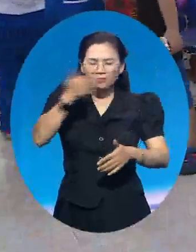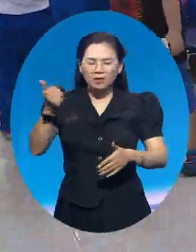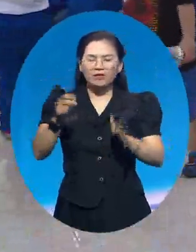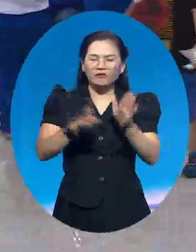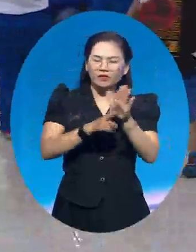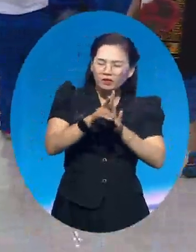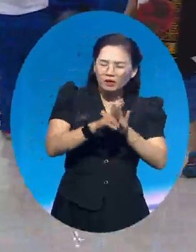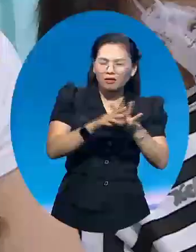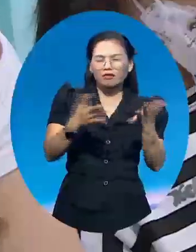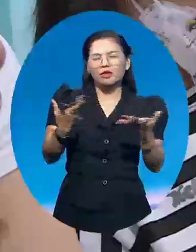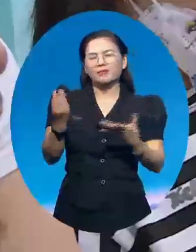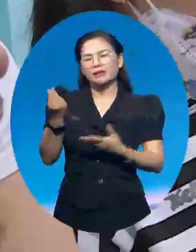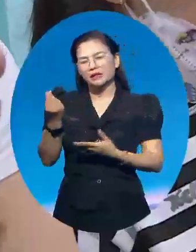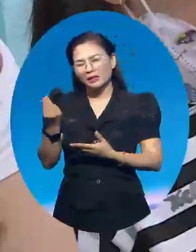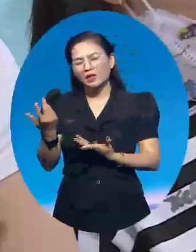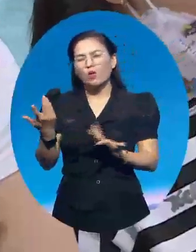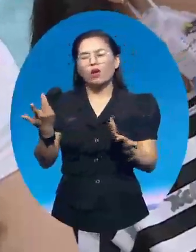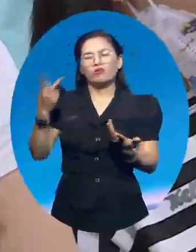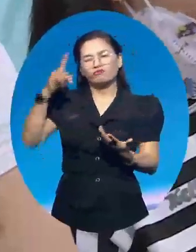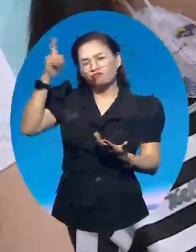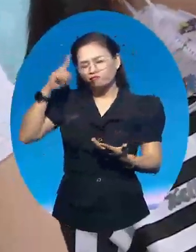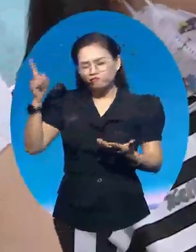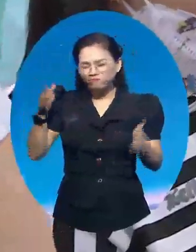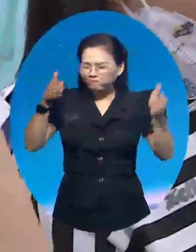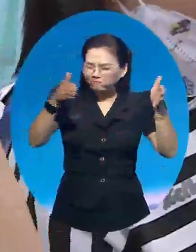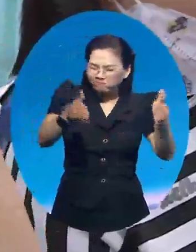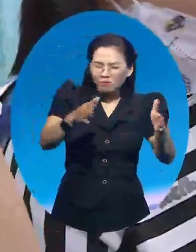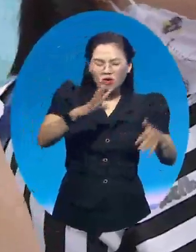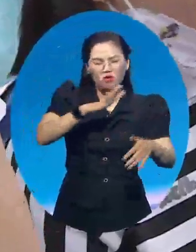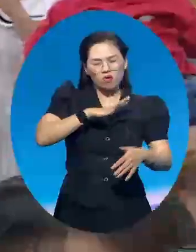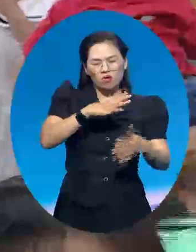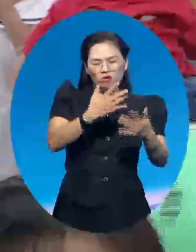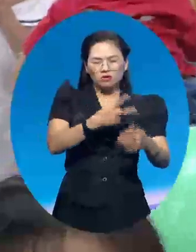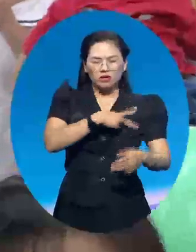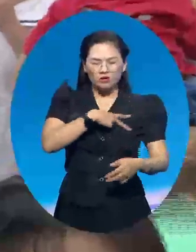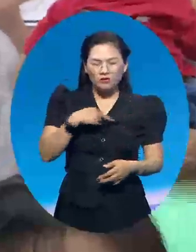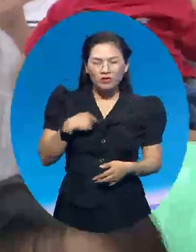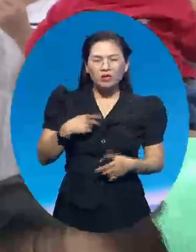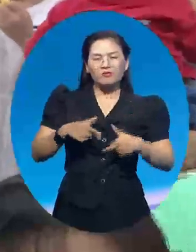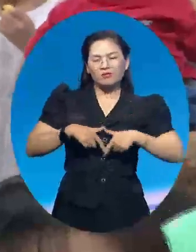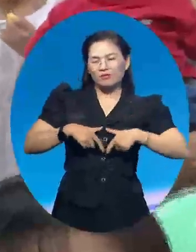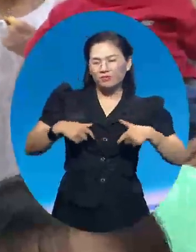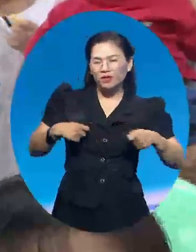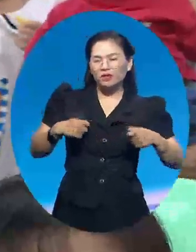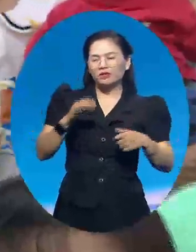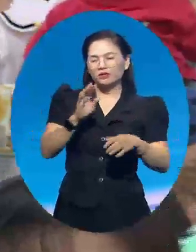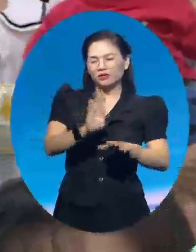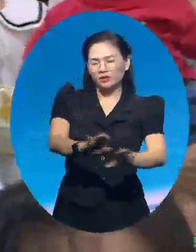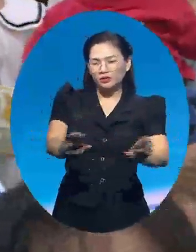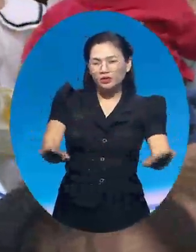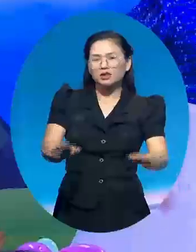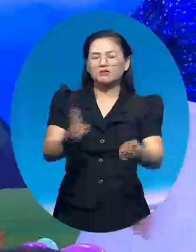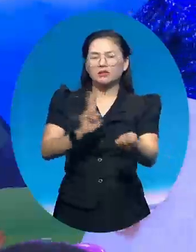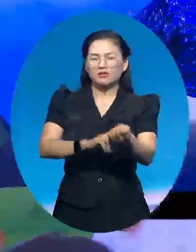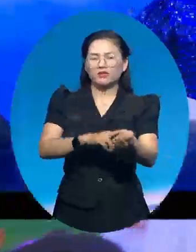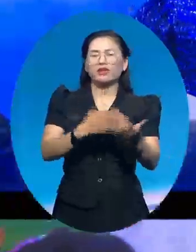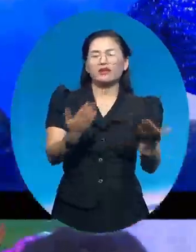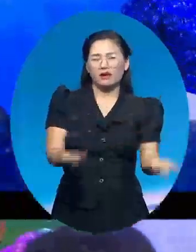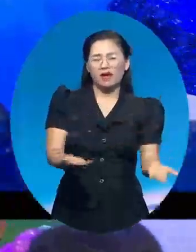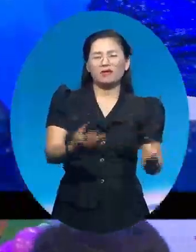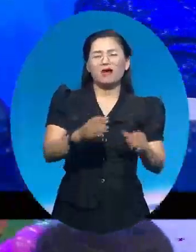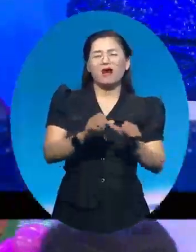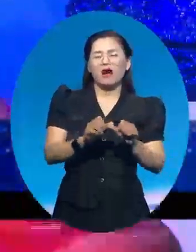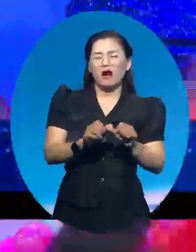vật chất lẫn tinh thần, chăm lo cho các em thiếu nhi là con em cán bộ nhân viên và các em thiếu nhi đang được điều trị nằm tại Bệnh viện Chợ